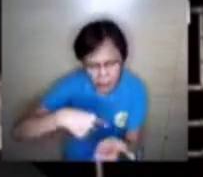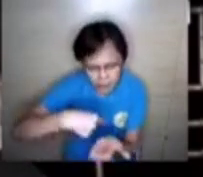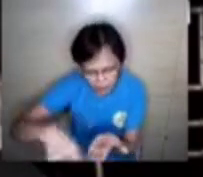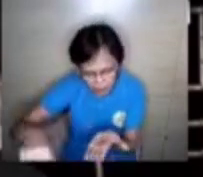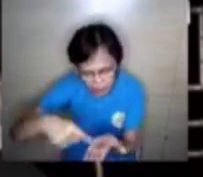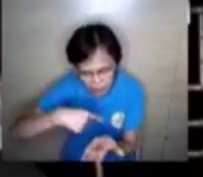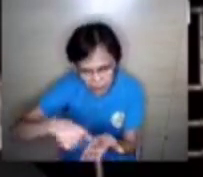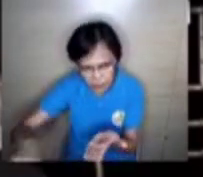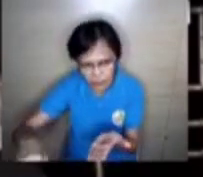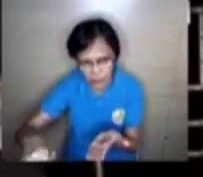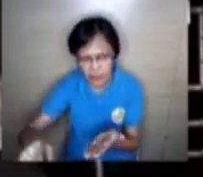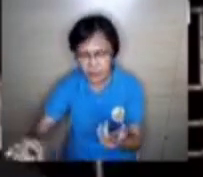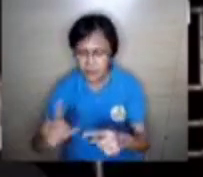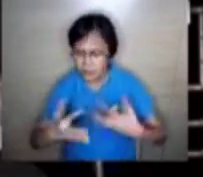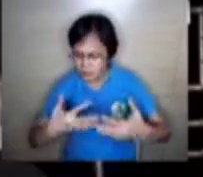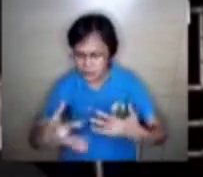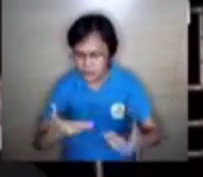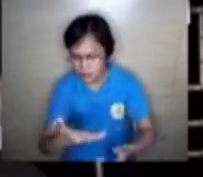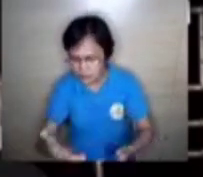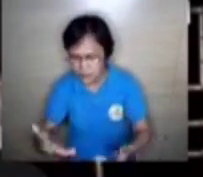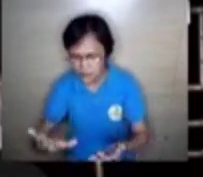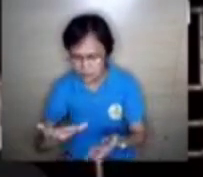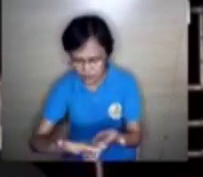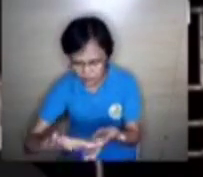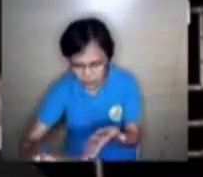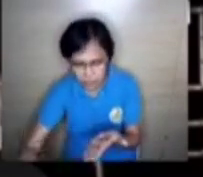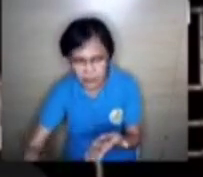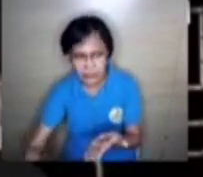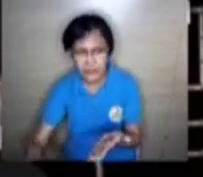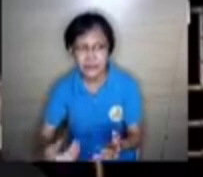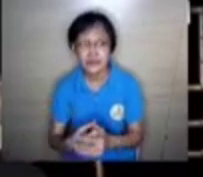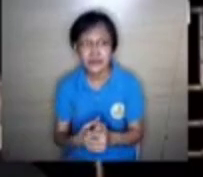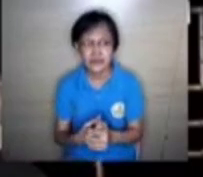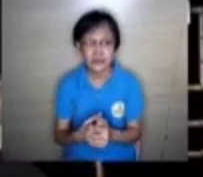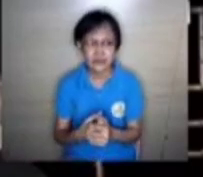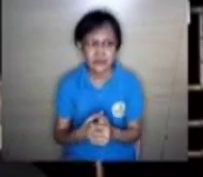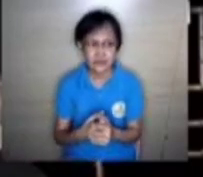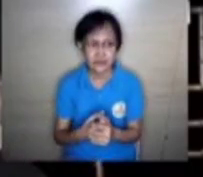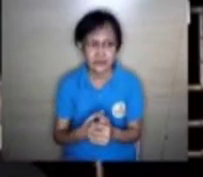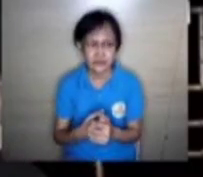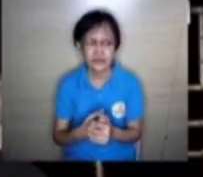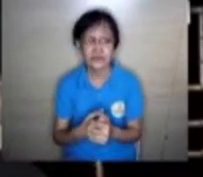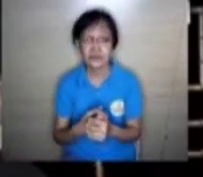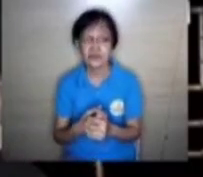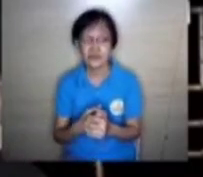na nagamit natin. Sa framework agreement na ganito,